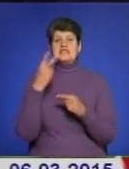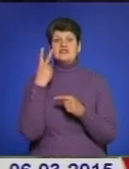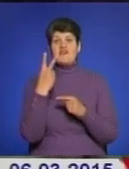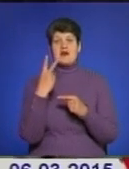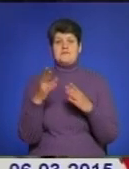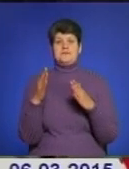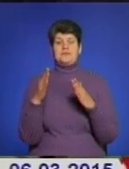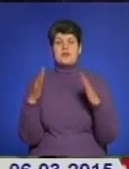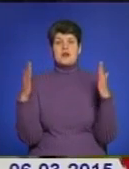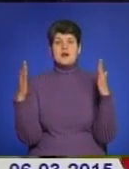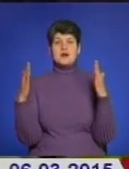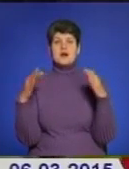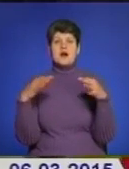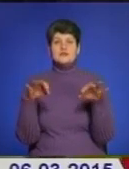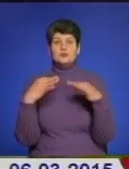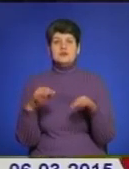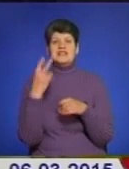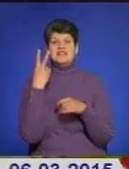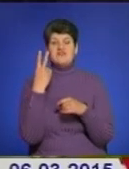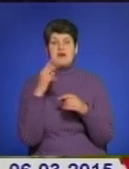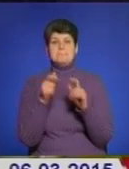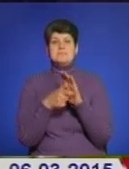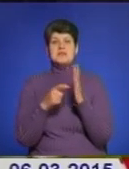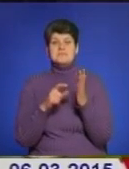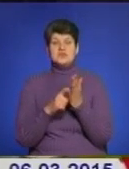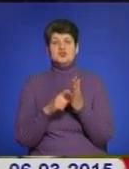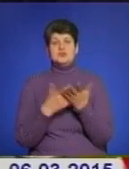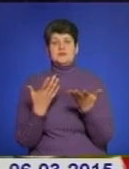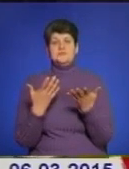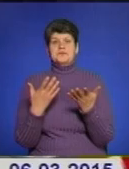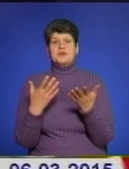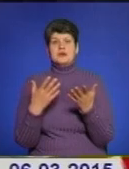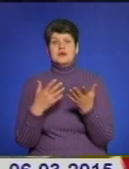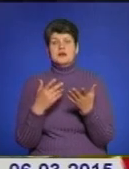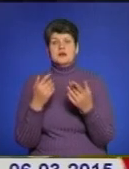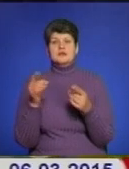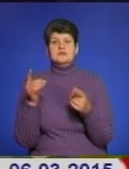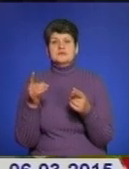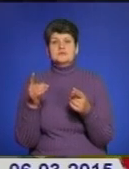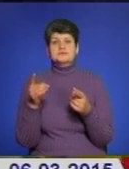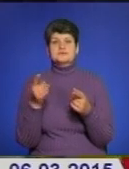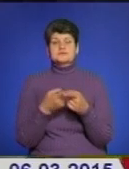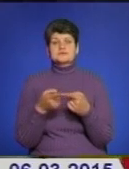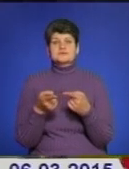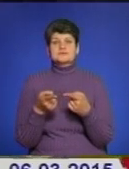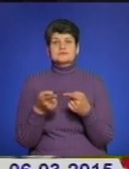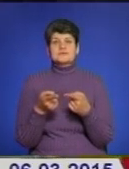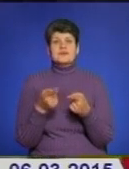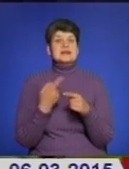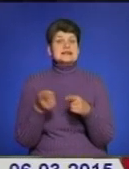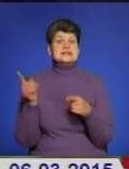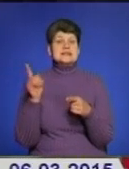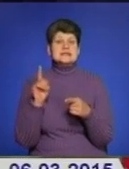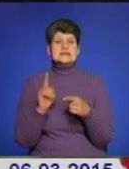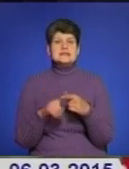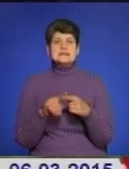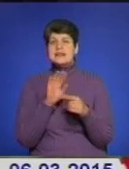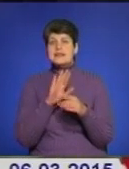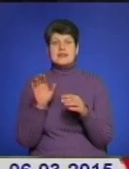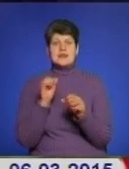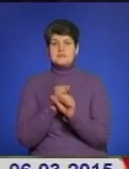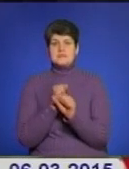приміщення, здійснення покупки більше 10 прожиткових мінімумів, яка перевищує. Тобто це не